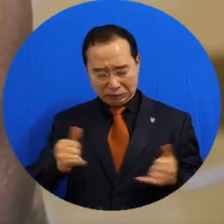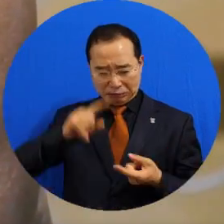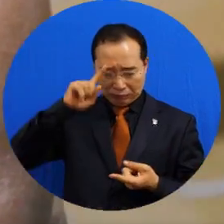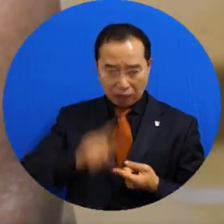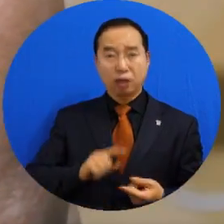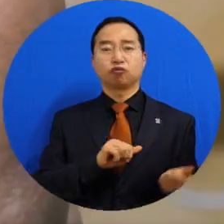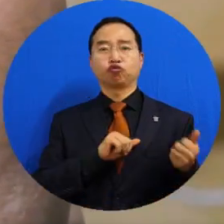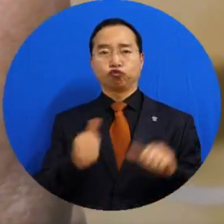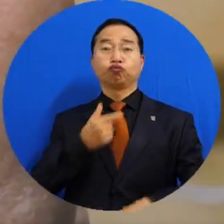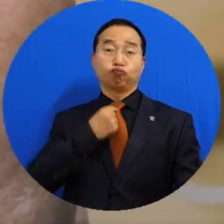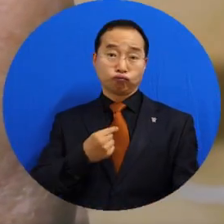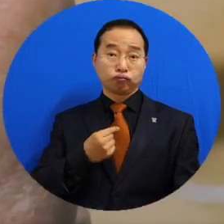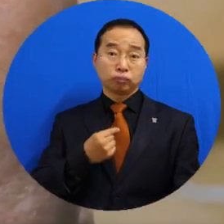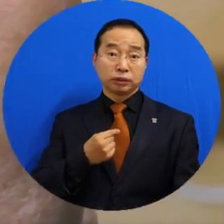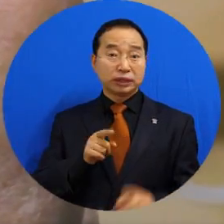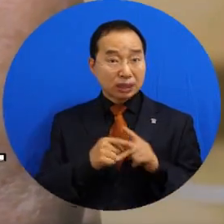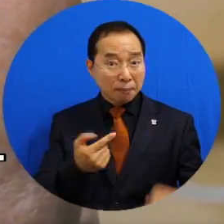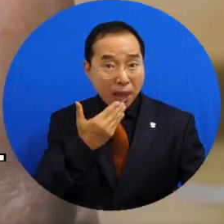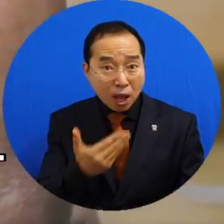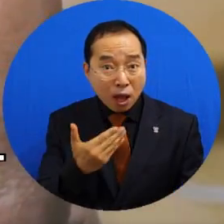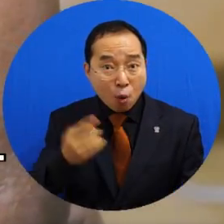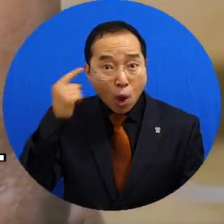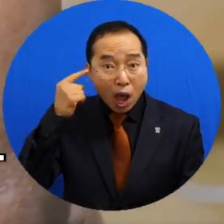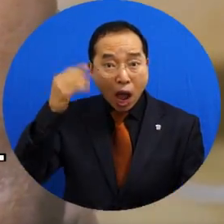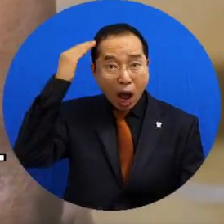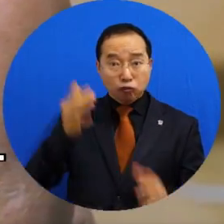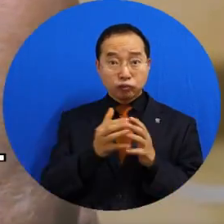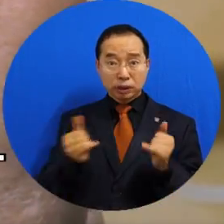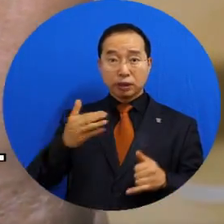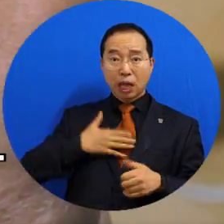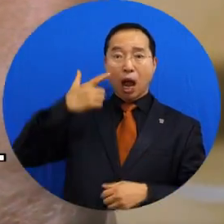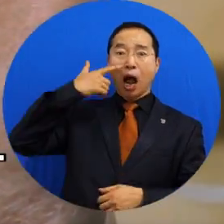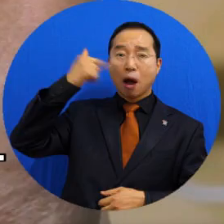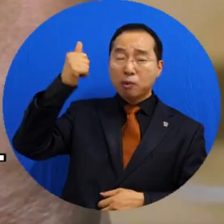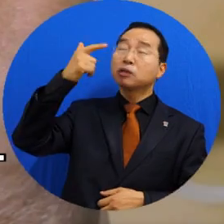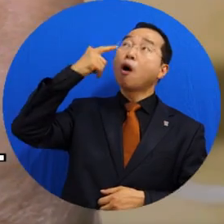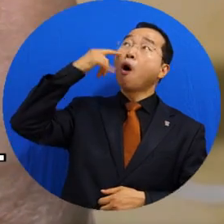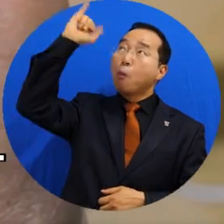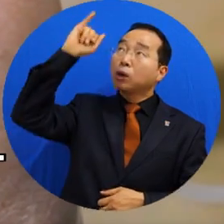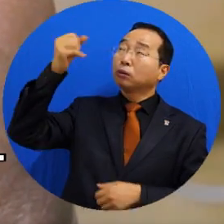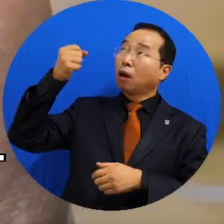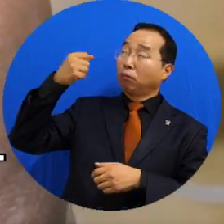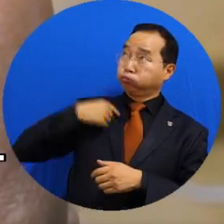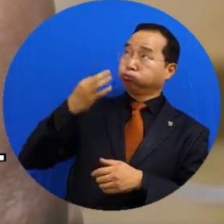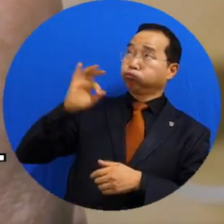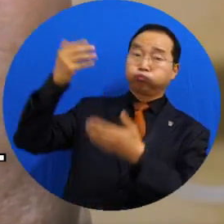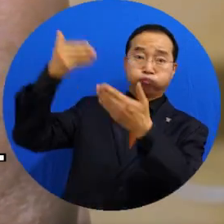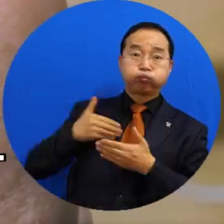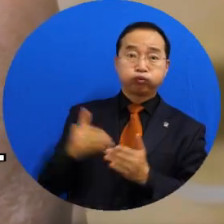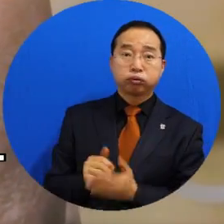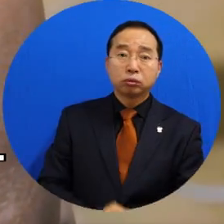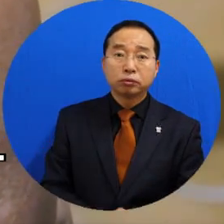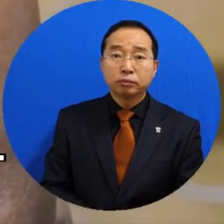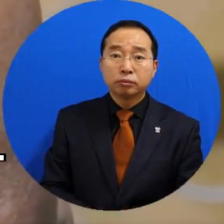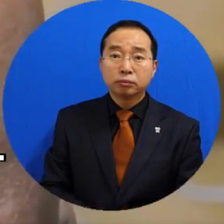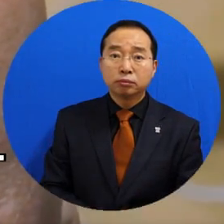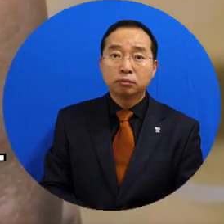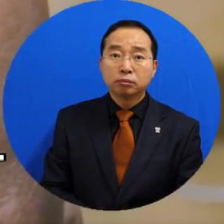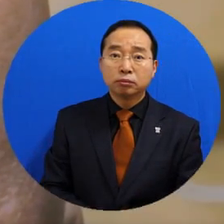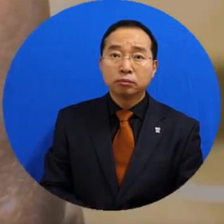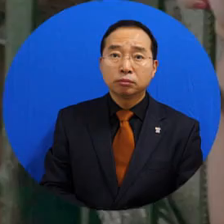바람이 요새 거리하는 이 Hombre, porque la única patria que él conoció mi padre y mi madre.